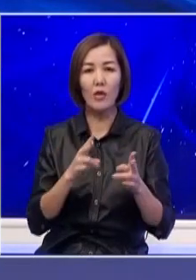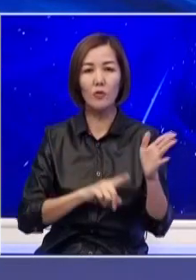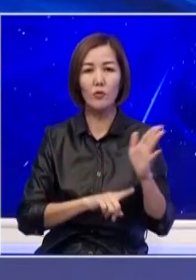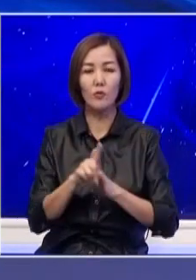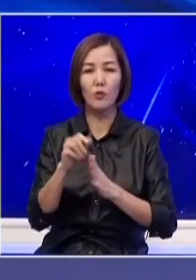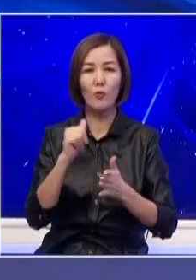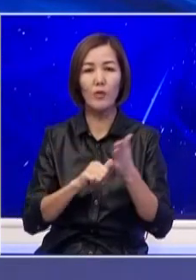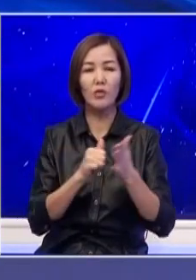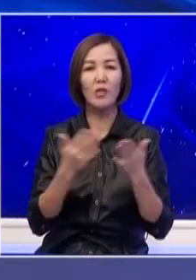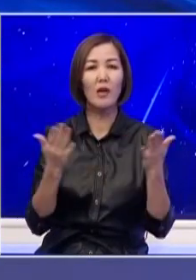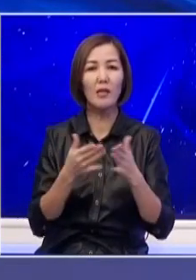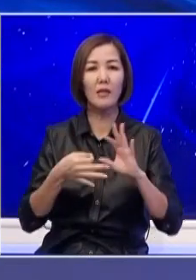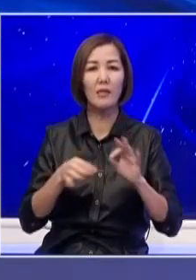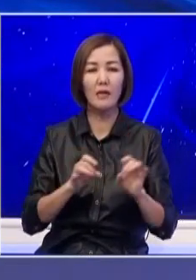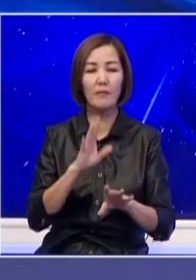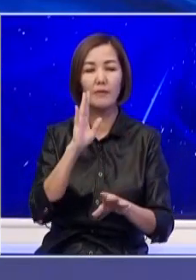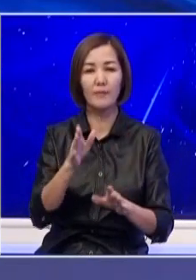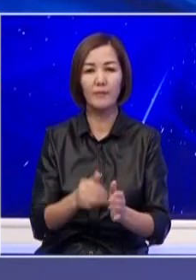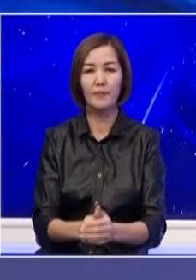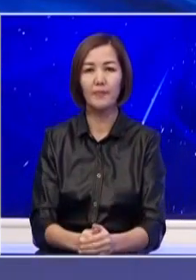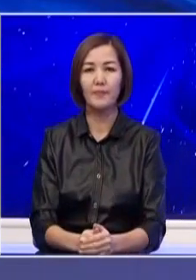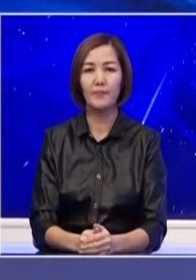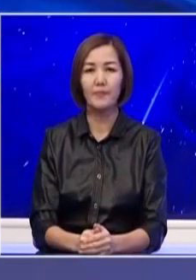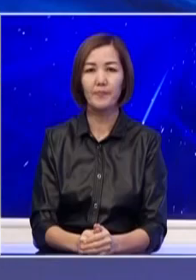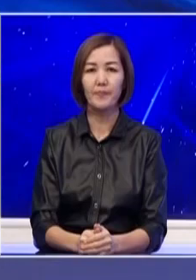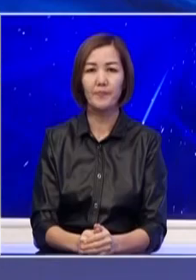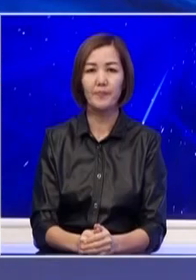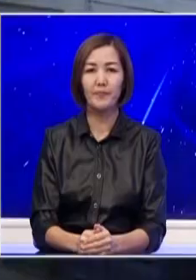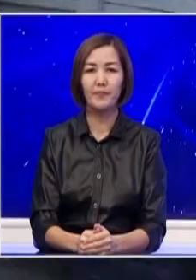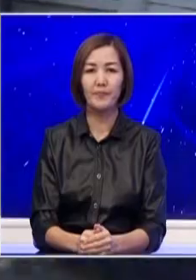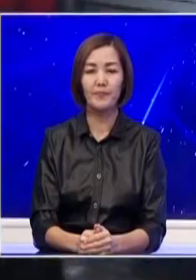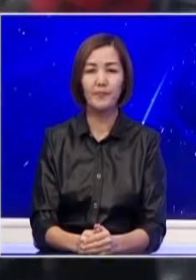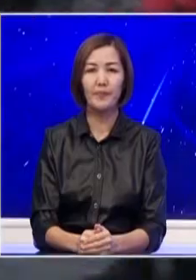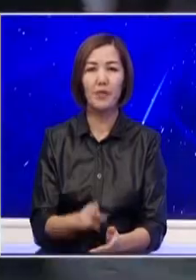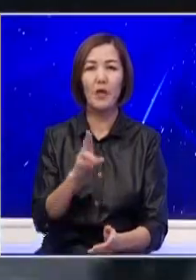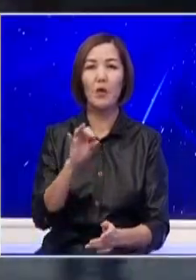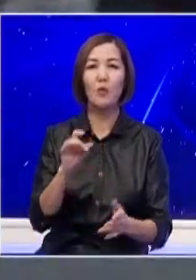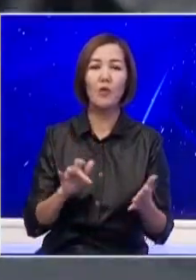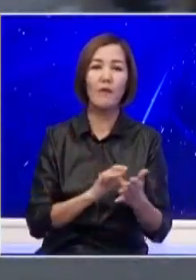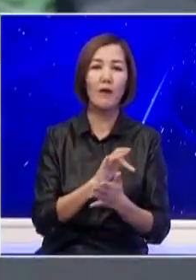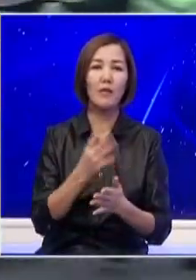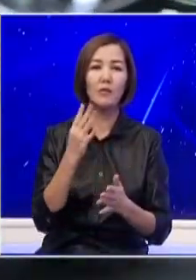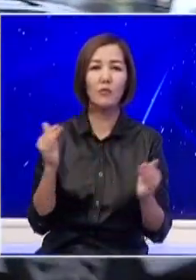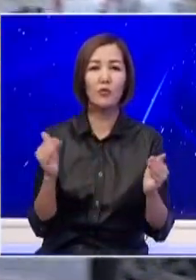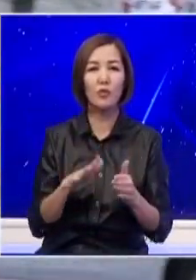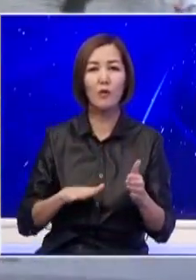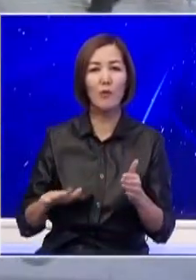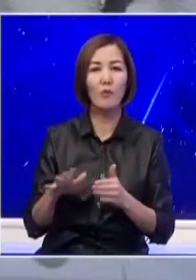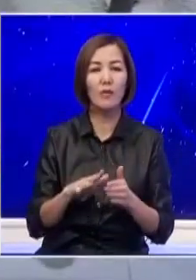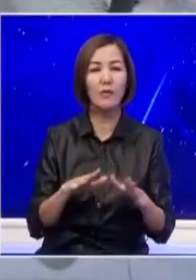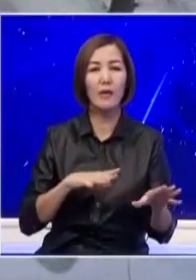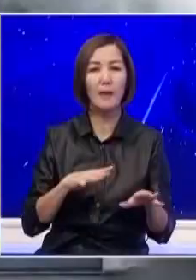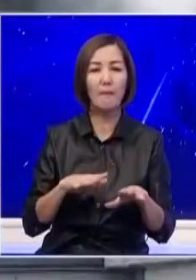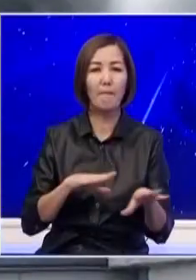оқиғаның туындауына не себеп болды? Тақырыпты тілшіміз толықтырады. Қонаев қаласындағы 4-ші ықшам ауданда орналасқан